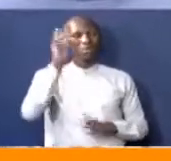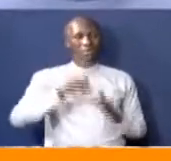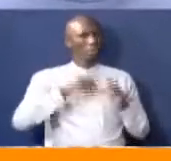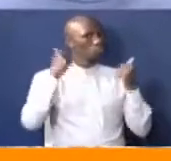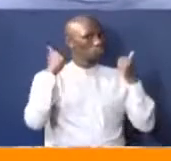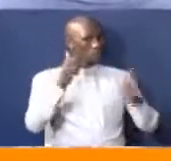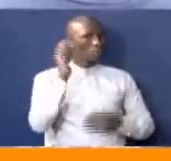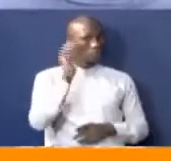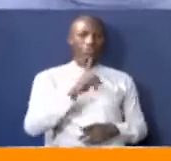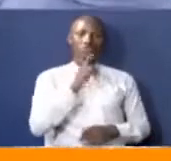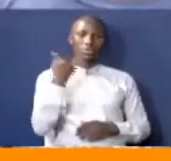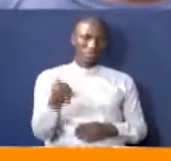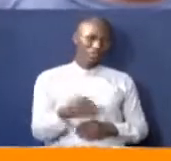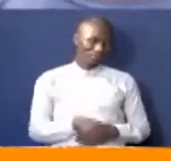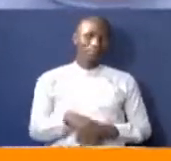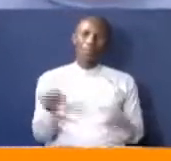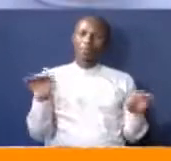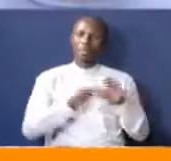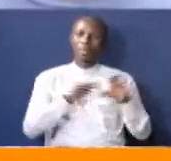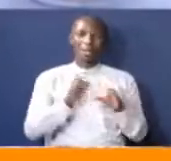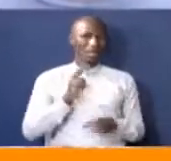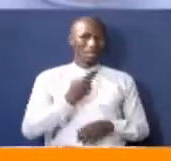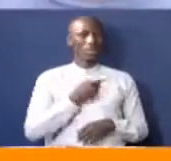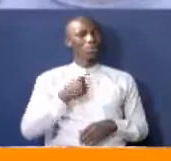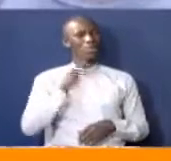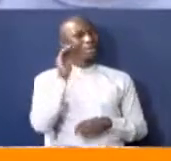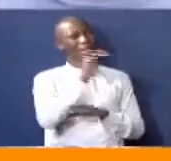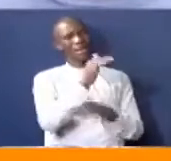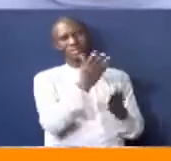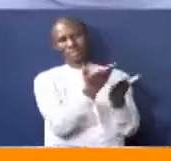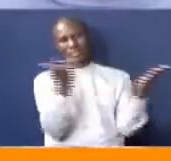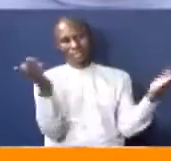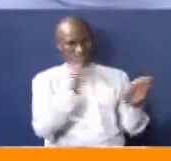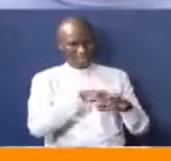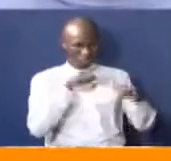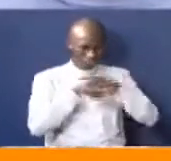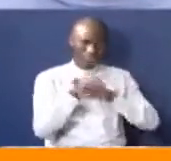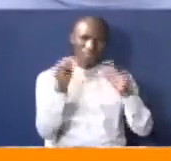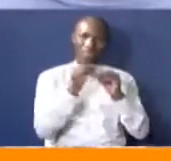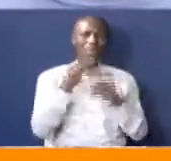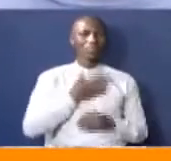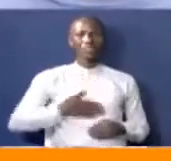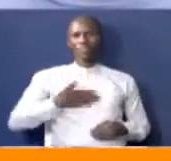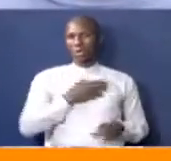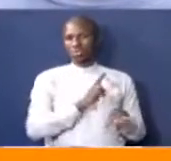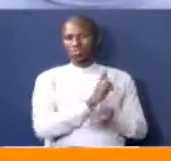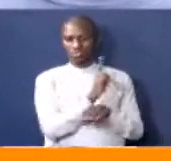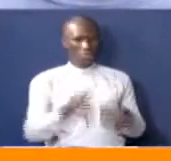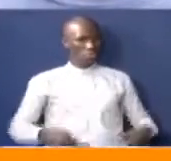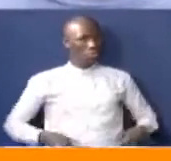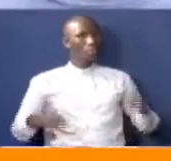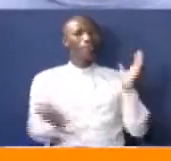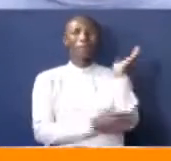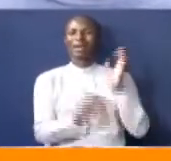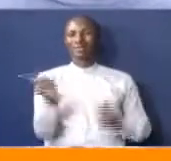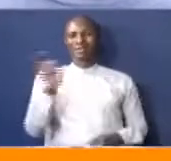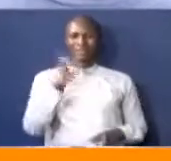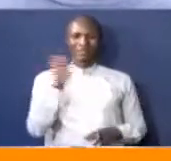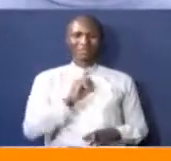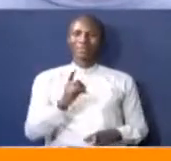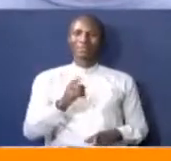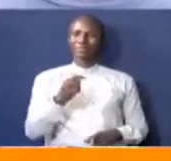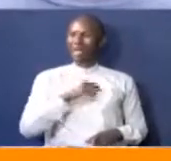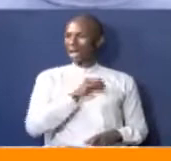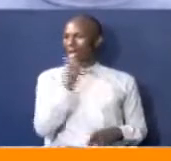neza kwa u members maitu nito mkule bala mwari mekutanone eka iku endo tumia yuzi nae mubwe mundu